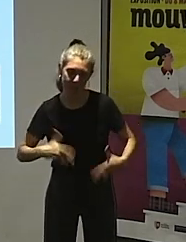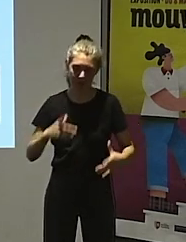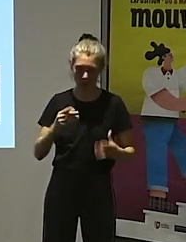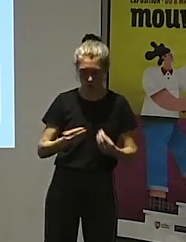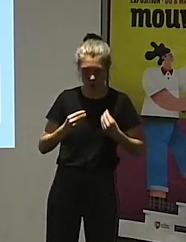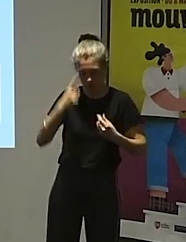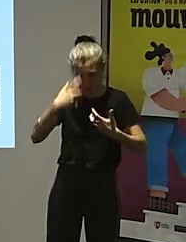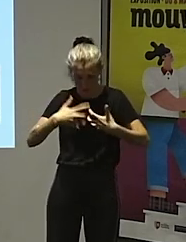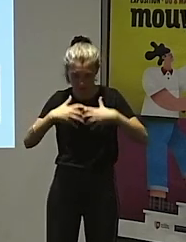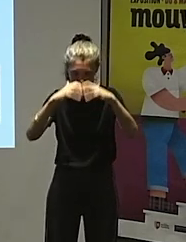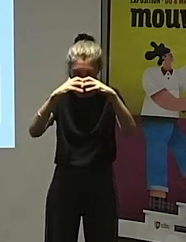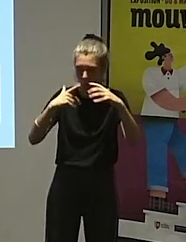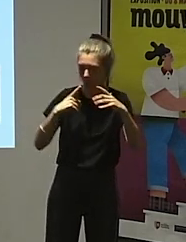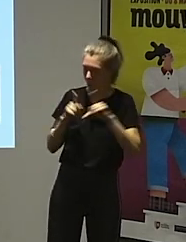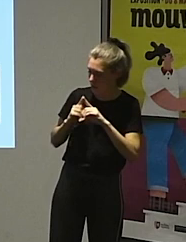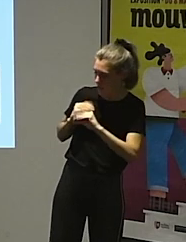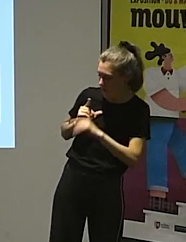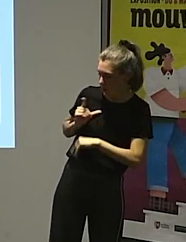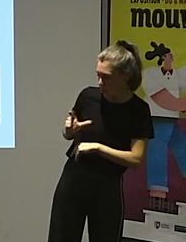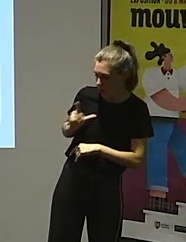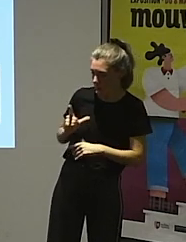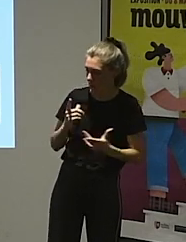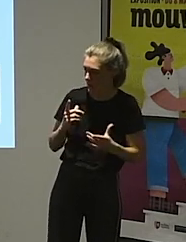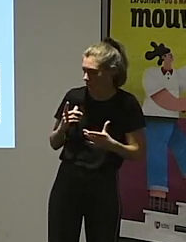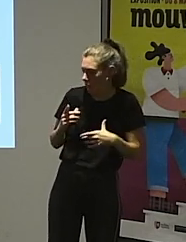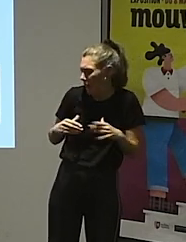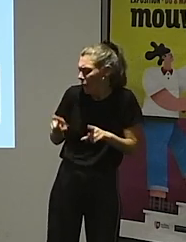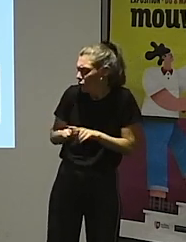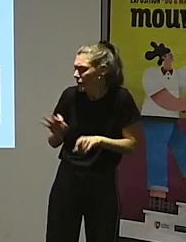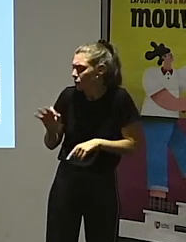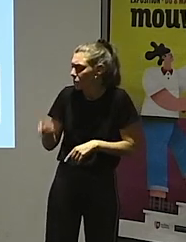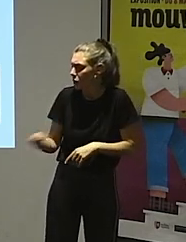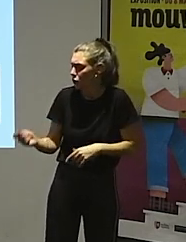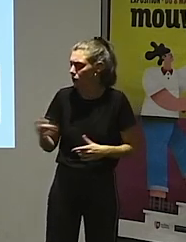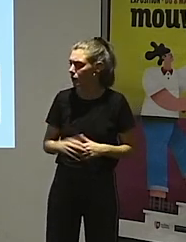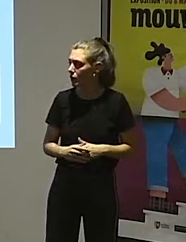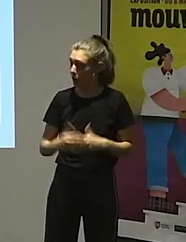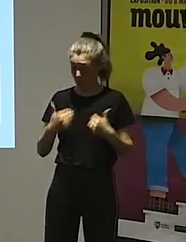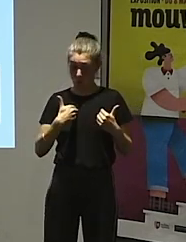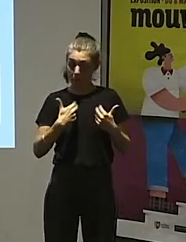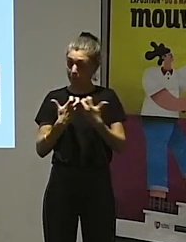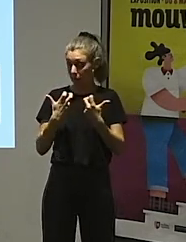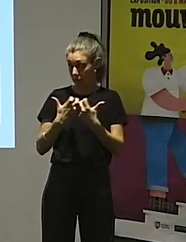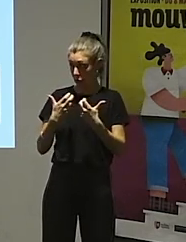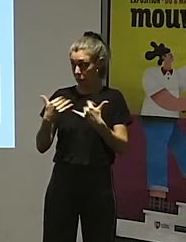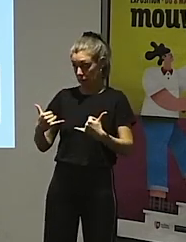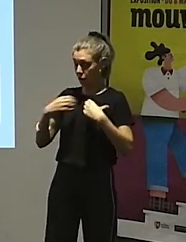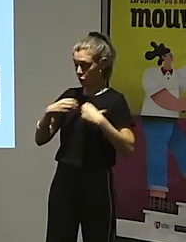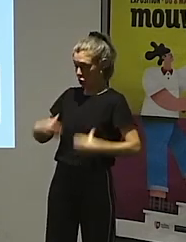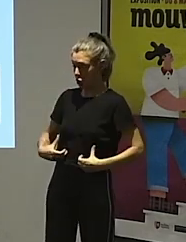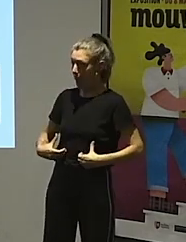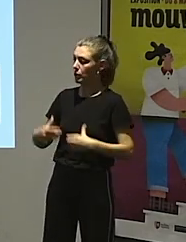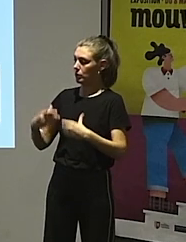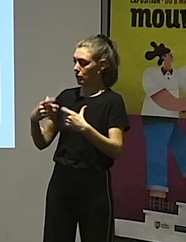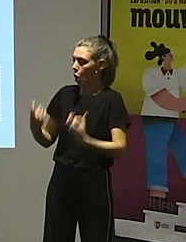et potentiellement créer plus de bénéfices. On pense à tous ces clubs de course à pied. Moi-même, donc, j'entraîne un club dans la région et je